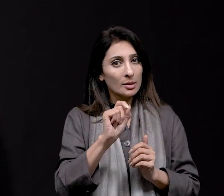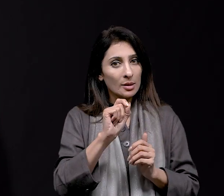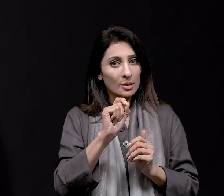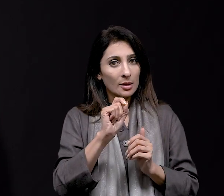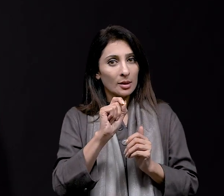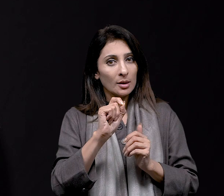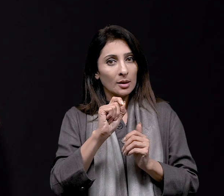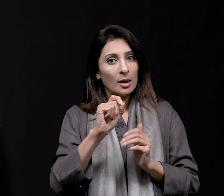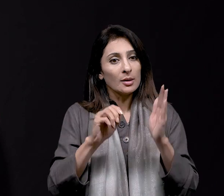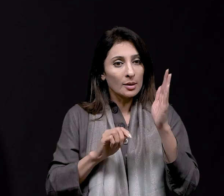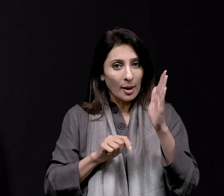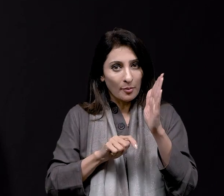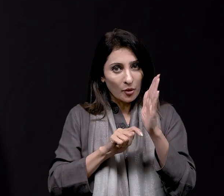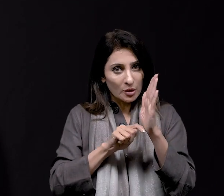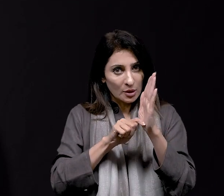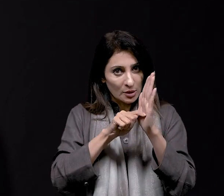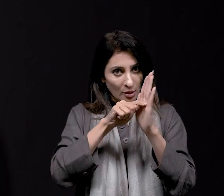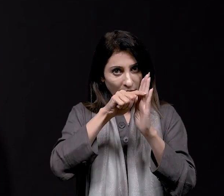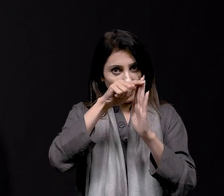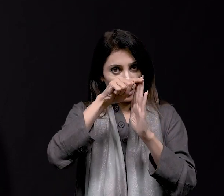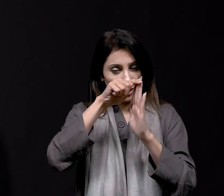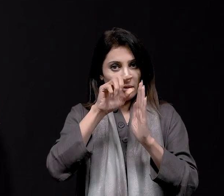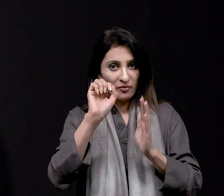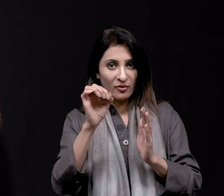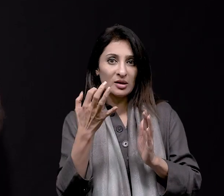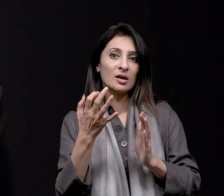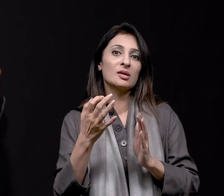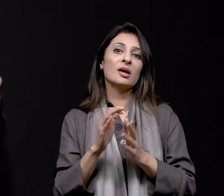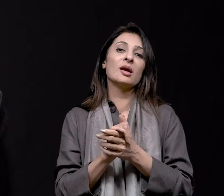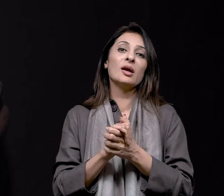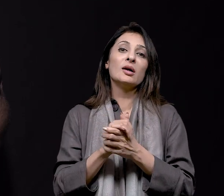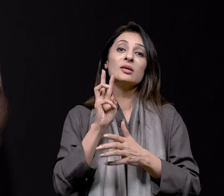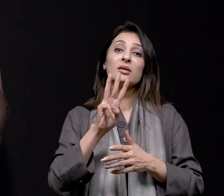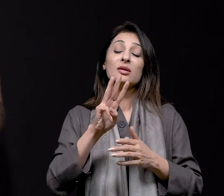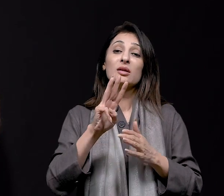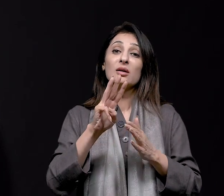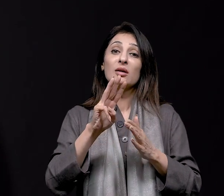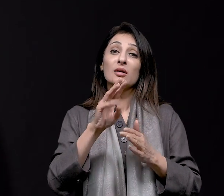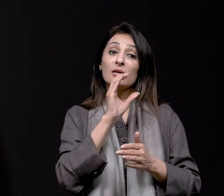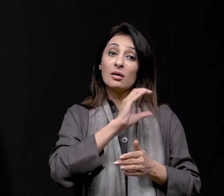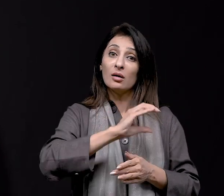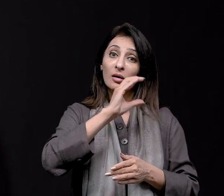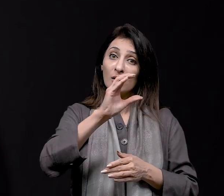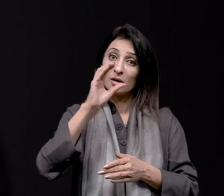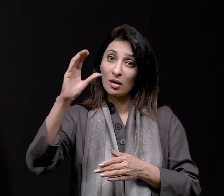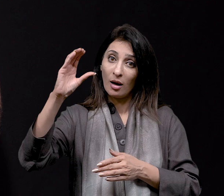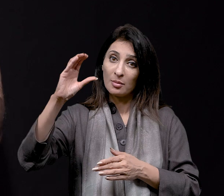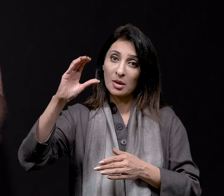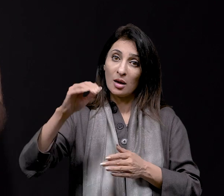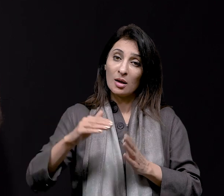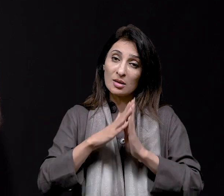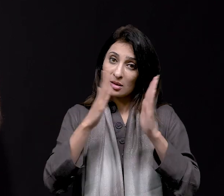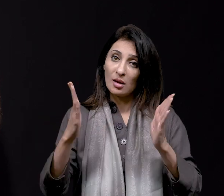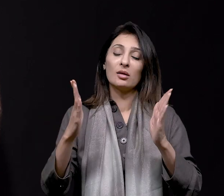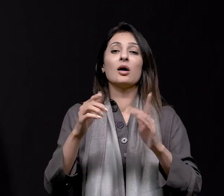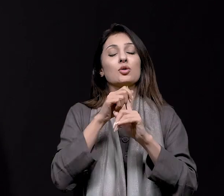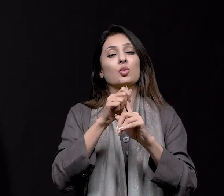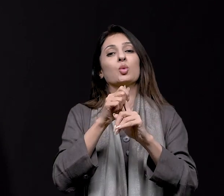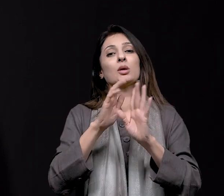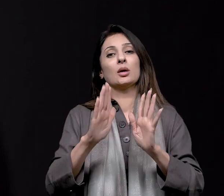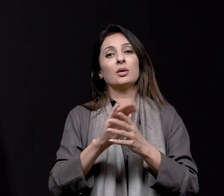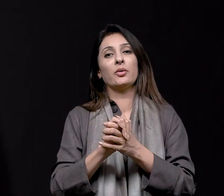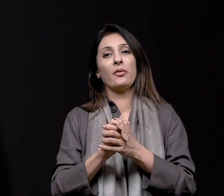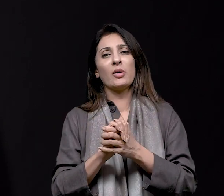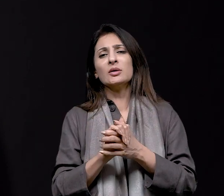ایوریج ٹیمپریچر میں اضافے کی وجہ سے گلوبل ڈیزاسٹر رسپانس اسپینڈنگ کے اندر 3 گنا اضافہ کرنا پڑے